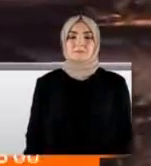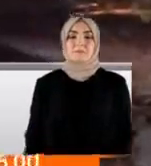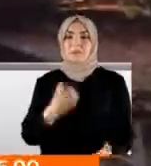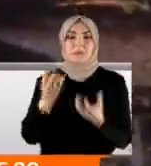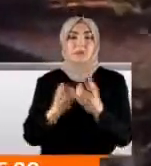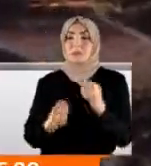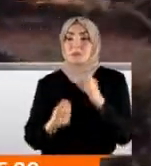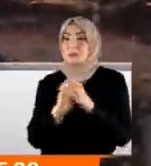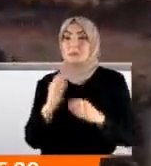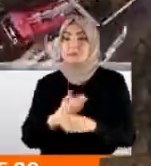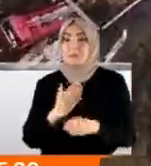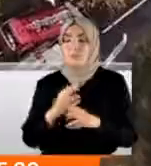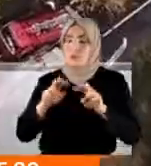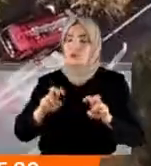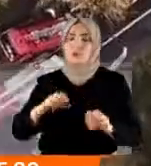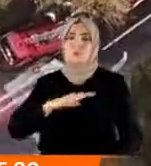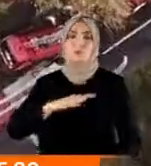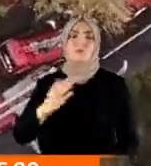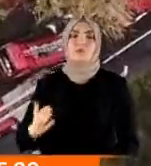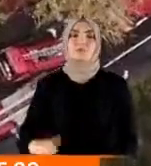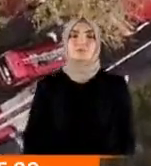Yangının çıkış nedeni araştırılıyor.